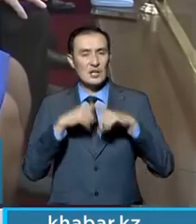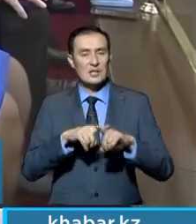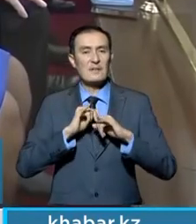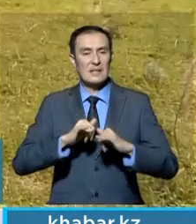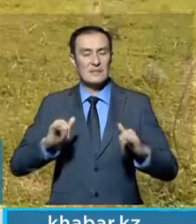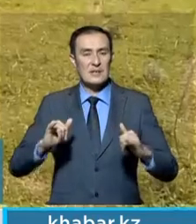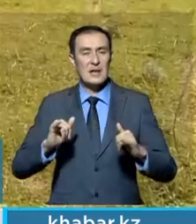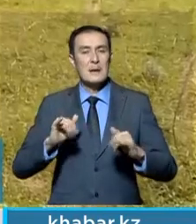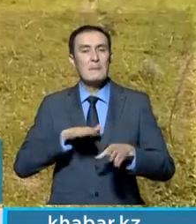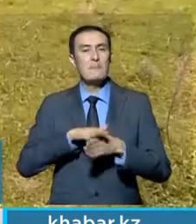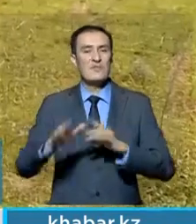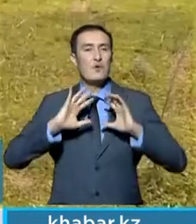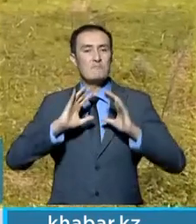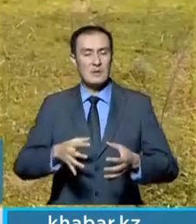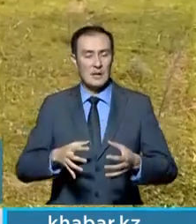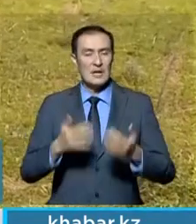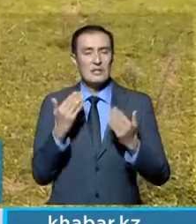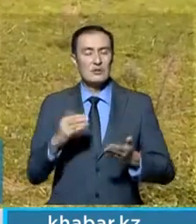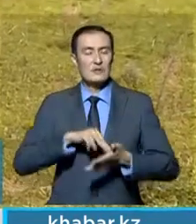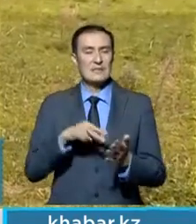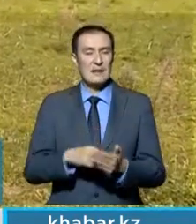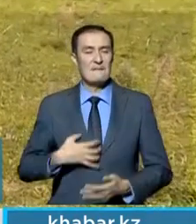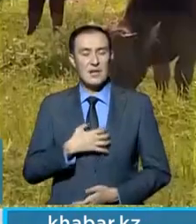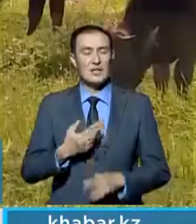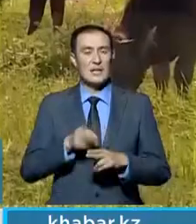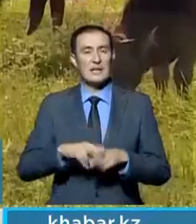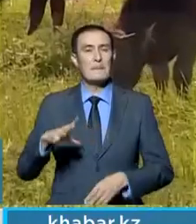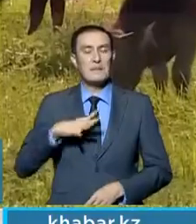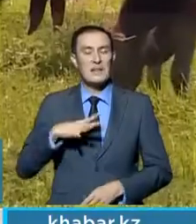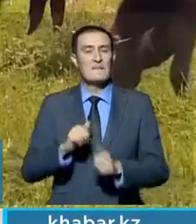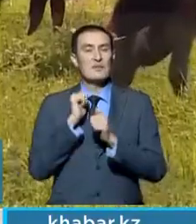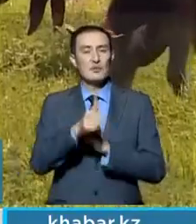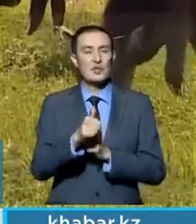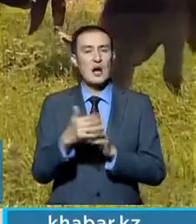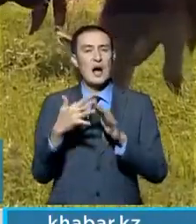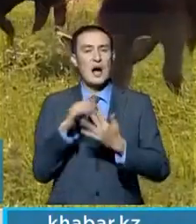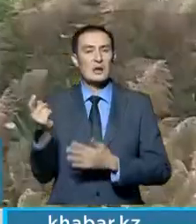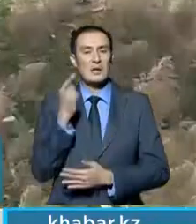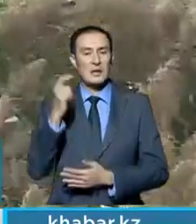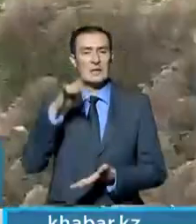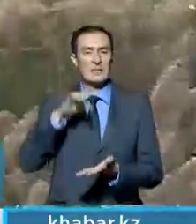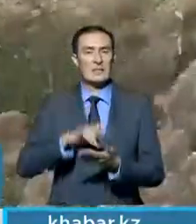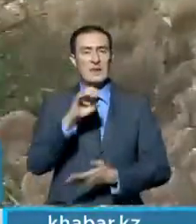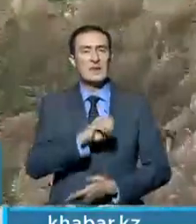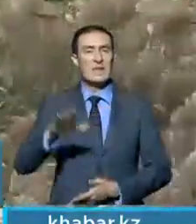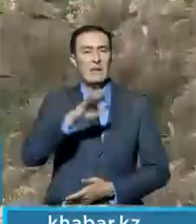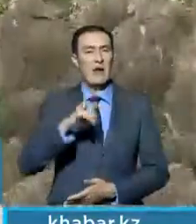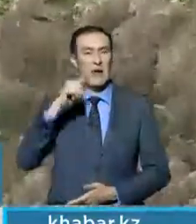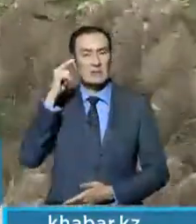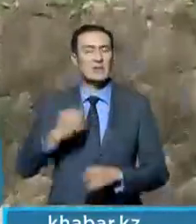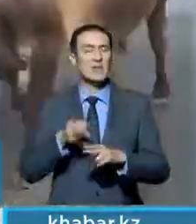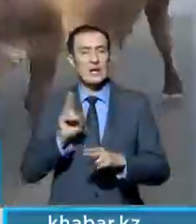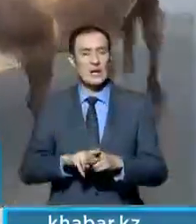всего мира. Еще одна стратегическая цель страны – это стать одним из ведущих аграрных центров евразийского континента. И